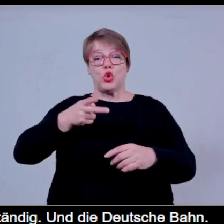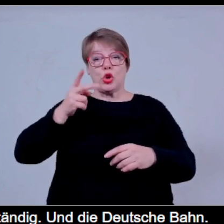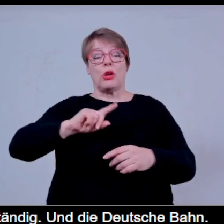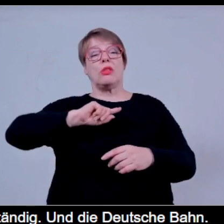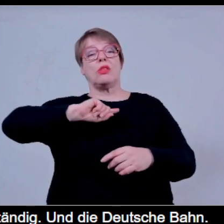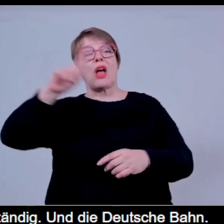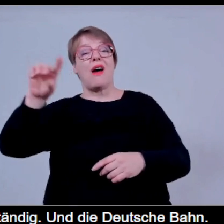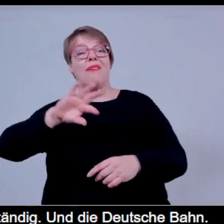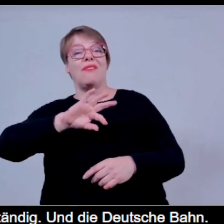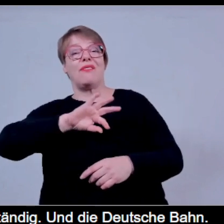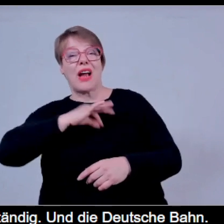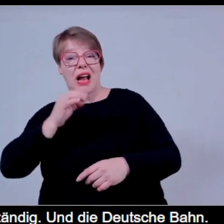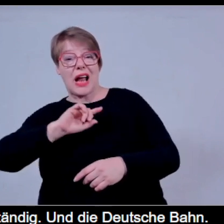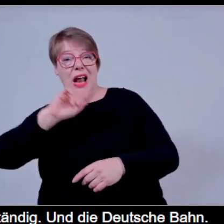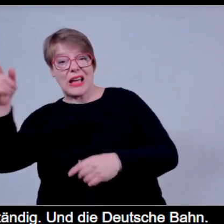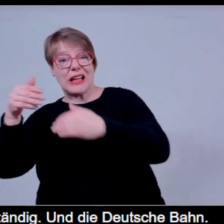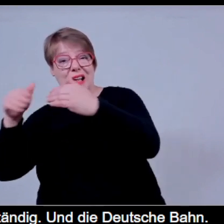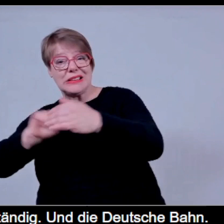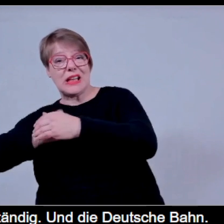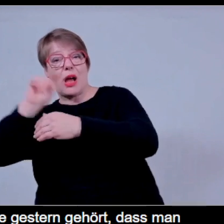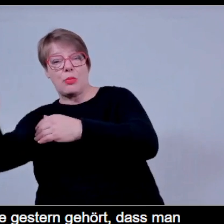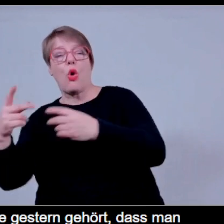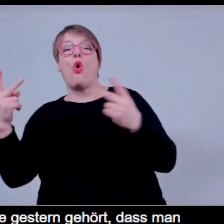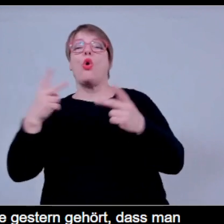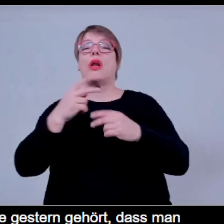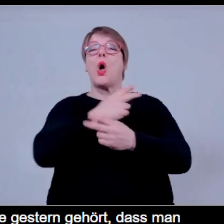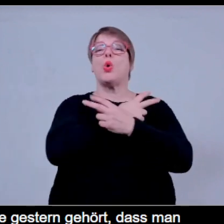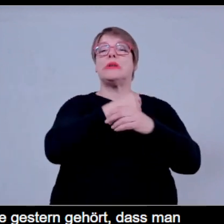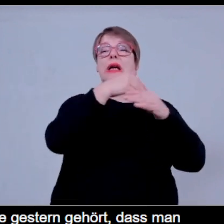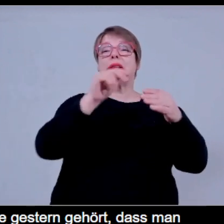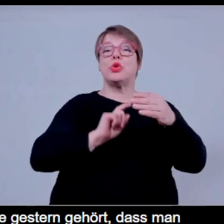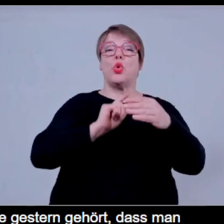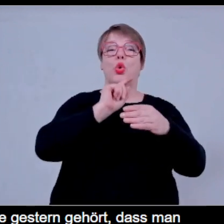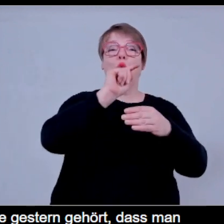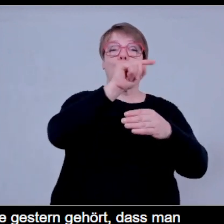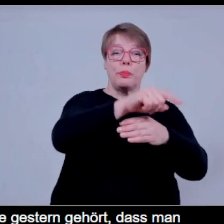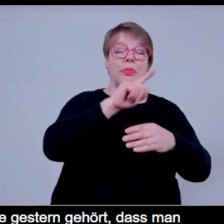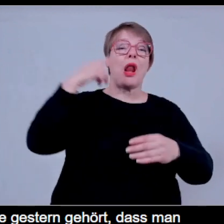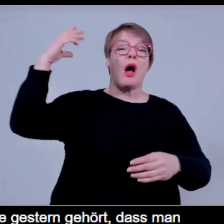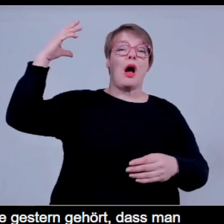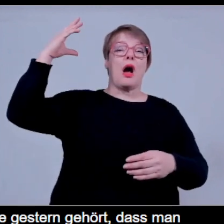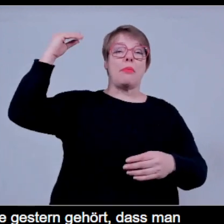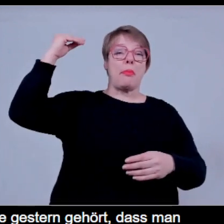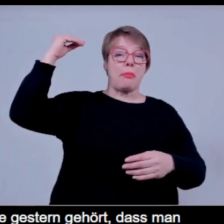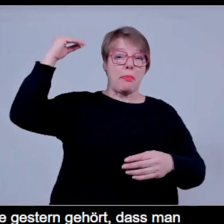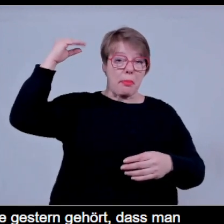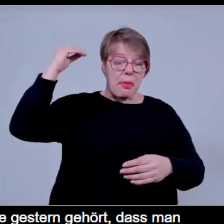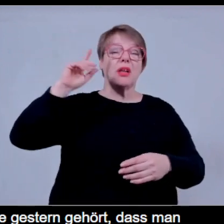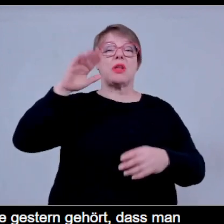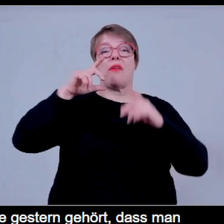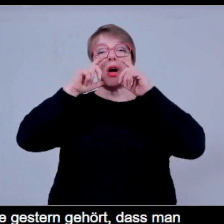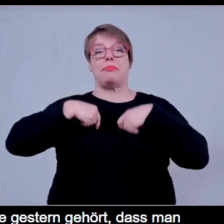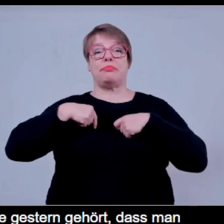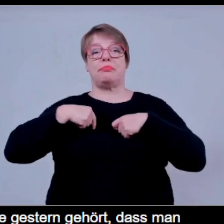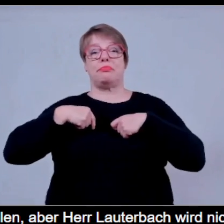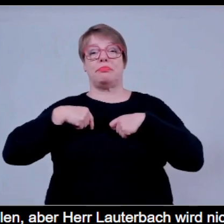also entweder ihr schafft die Maske ab oder ihr verstärkt den Polizeieinsatz, weil viele Leute schon nicht mehr tragen. Wir haben ja immer gesagt, dass